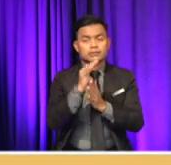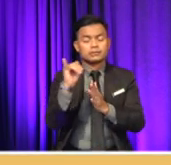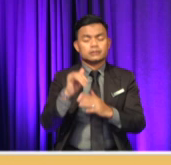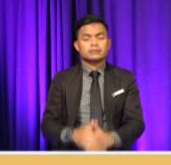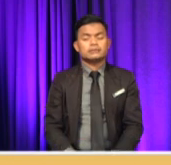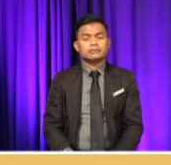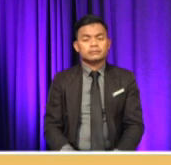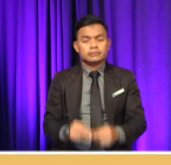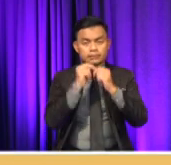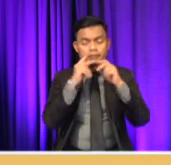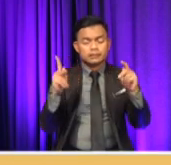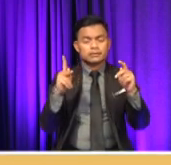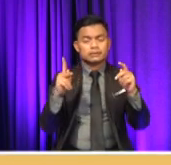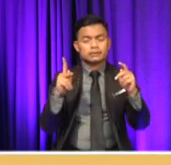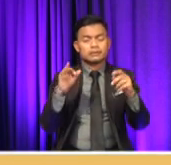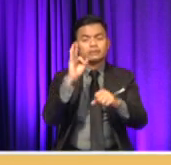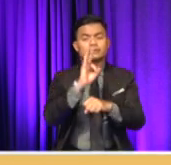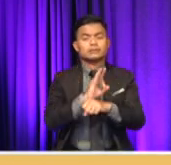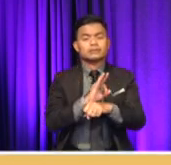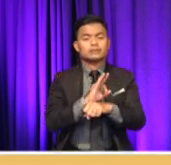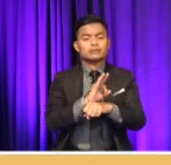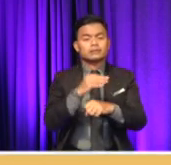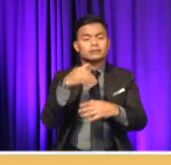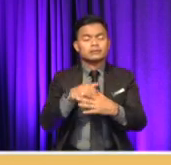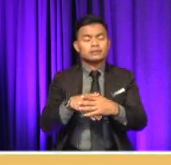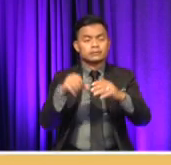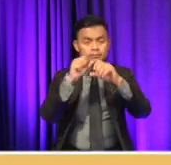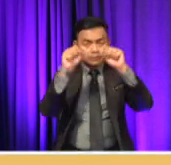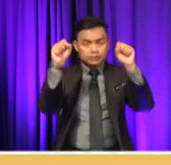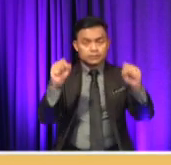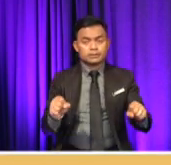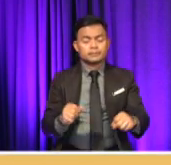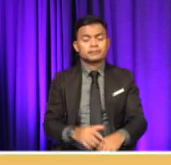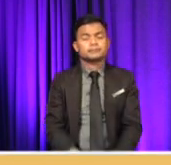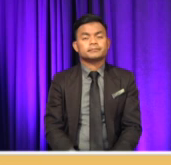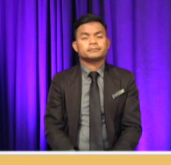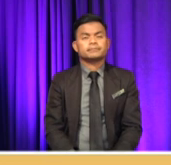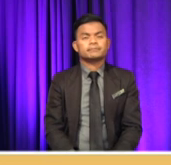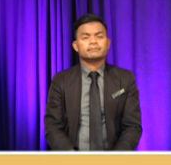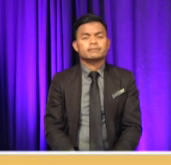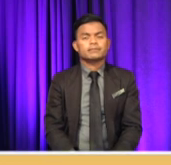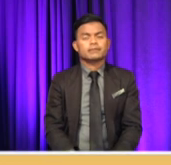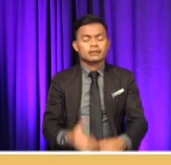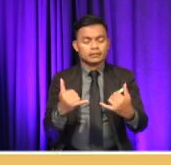nya tekan fungsi komponen berikut dalam sistem new matic tadi dibagi gambar fungsi